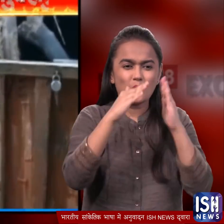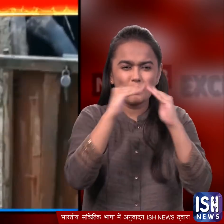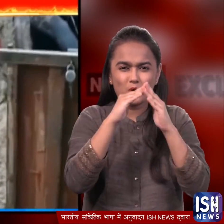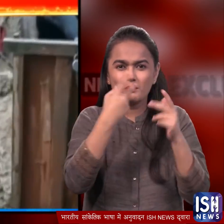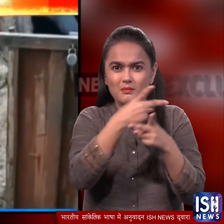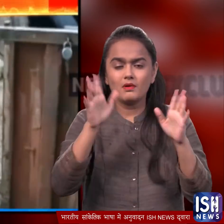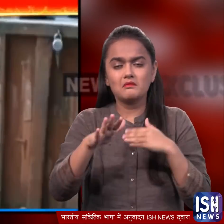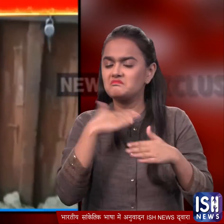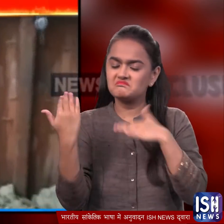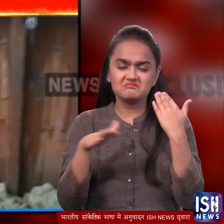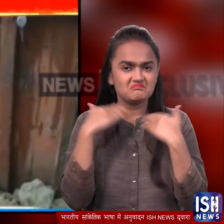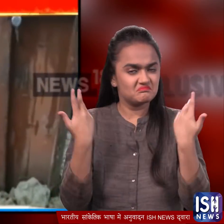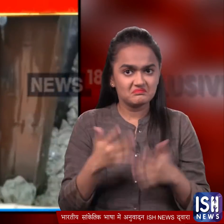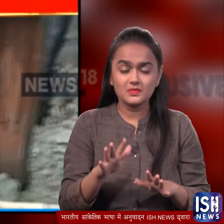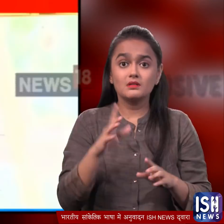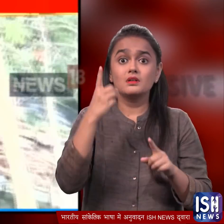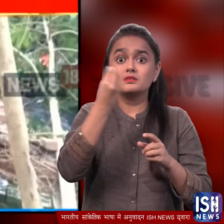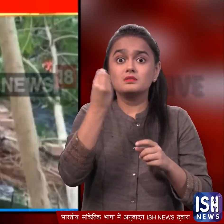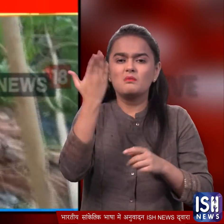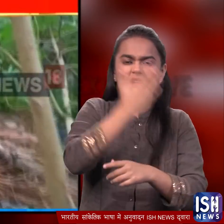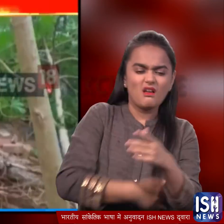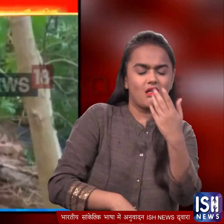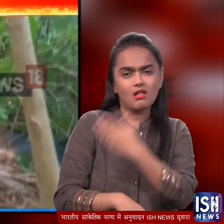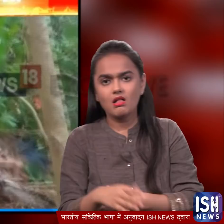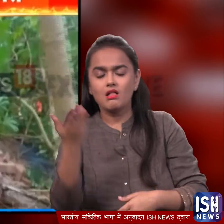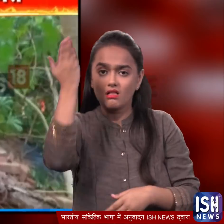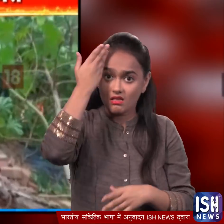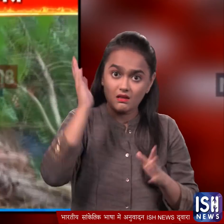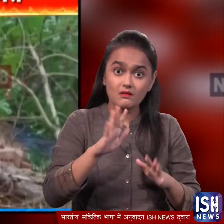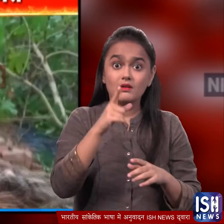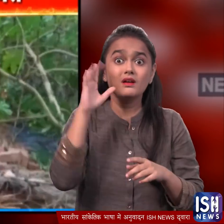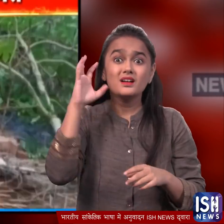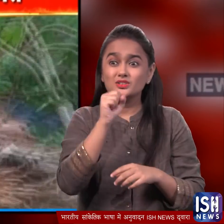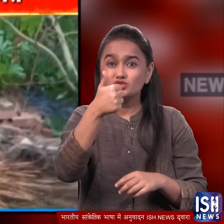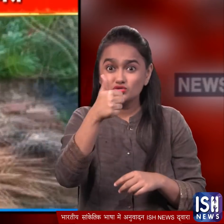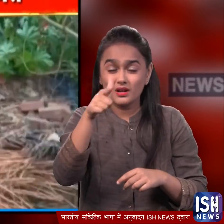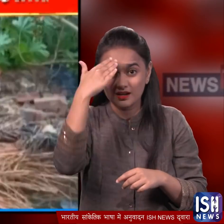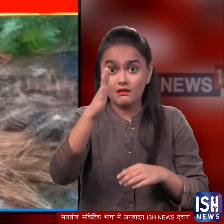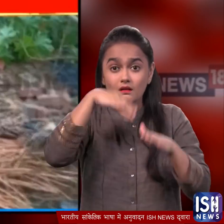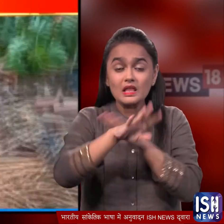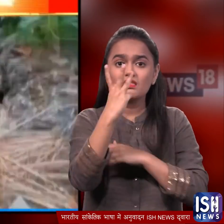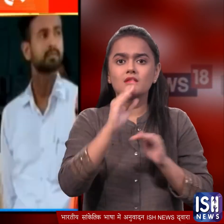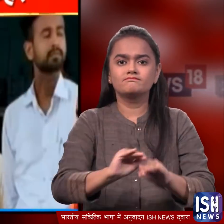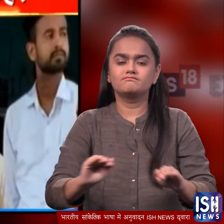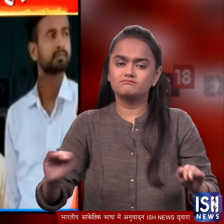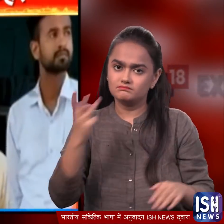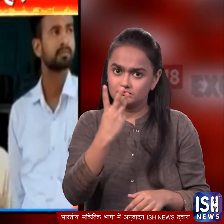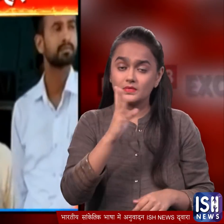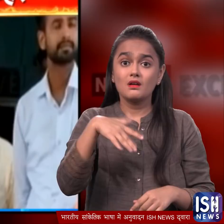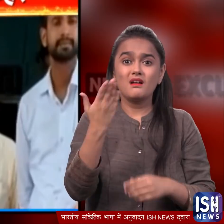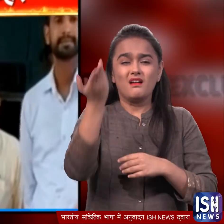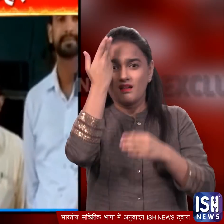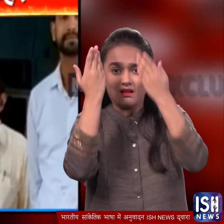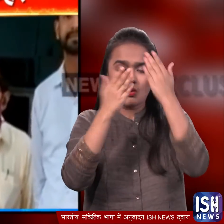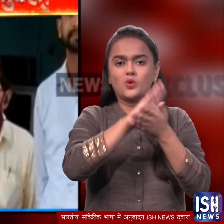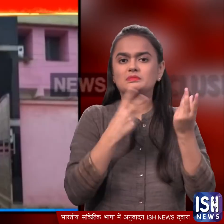वाले कुछ लोगों की तो मौत हो गई, जबकि कई लोग घायल हुए। खबर है कि मरने वाले 6 लोगों में 3 बच्चे भी हैं। वहीं घायल हुए लोगों को